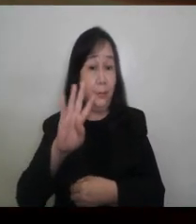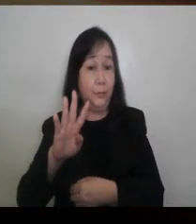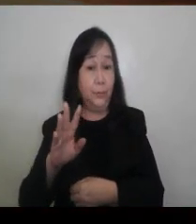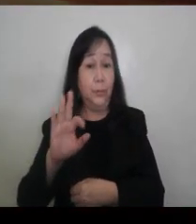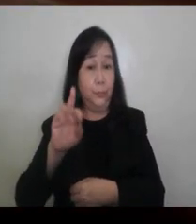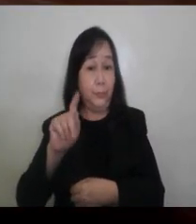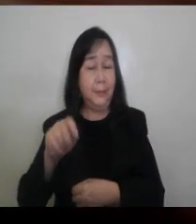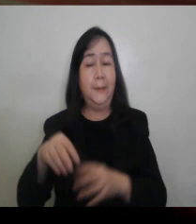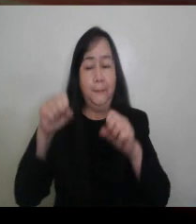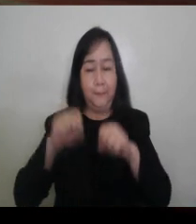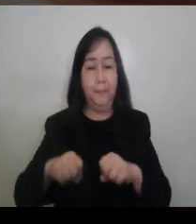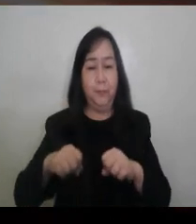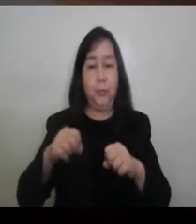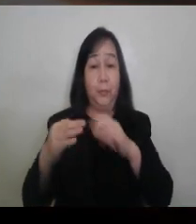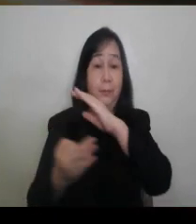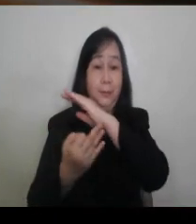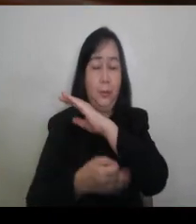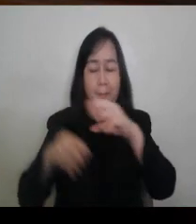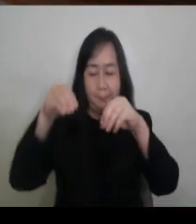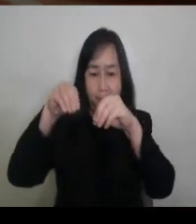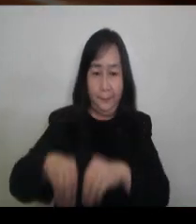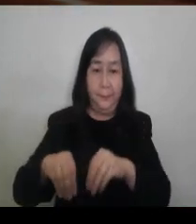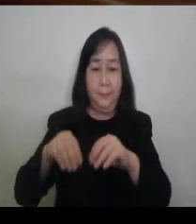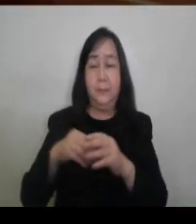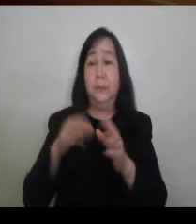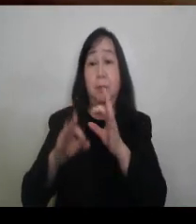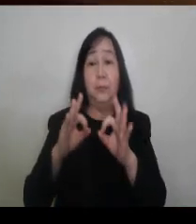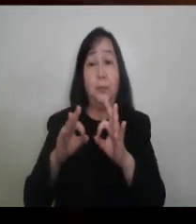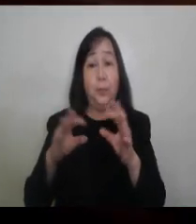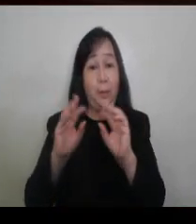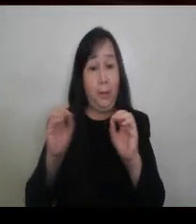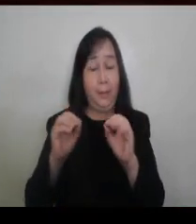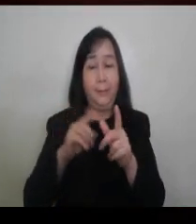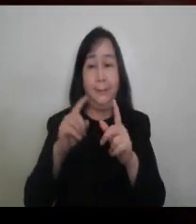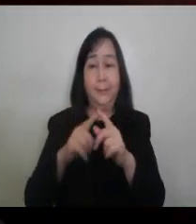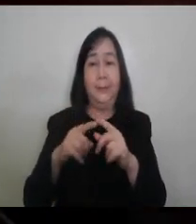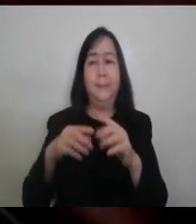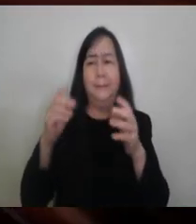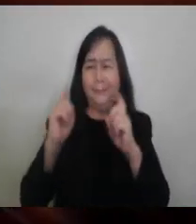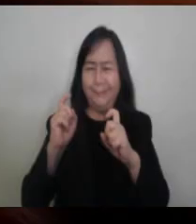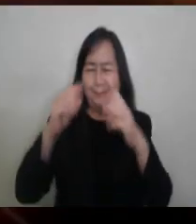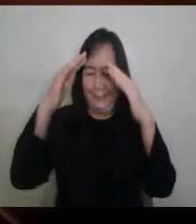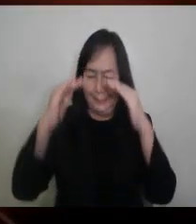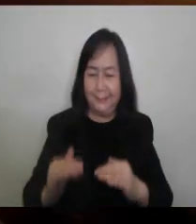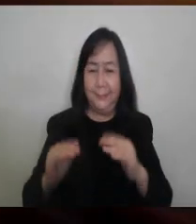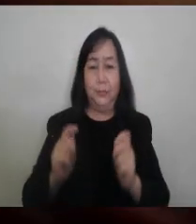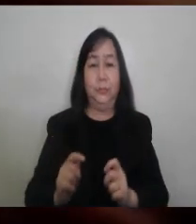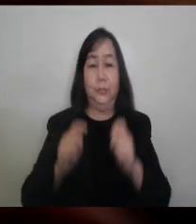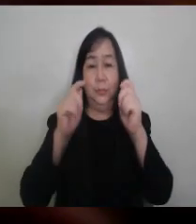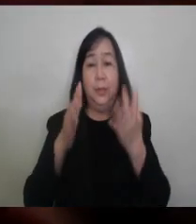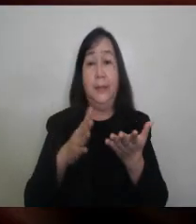ang matibay na pundasyon. Kung wala ito, madaling guguho ang tore sa sarili nitong bigat. Ganon din sa